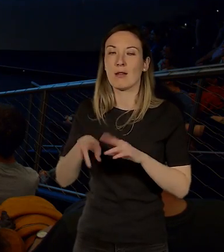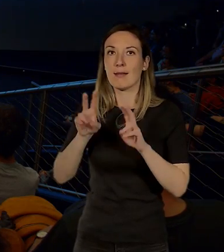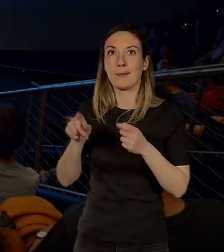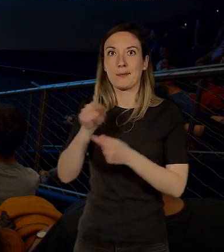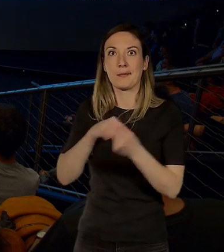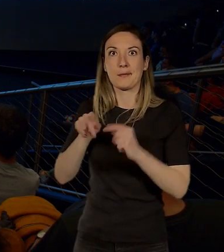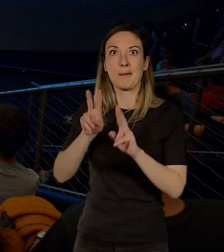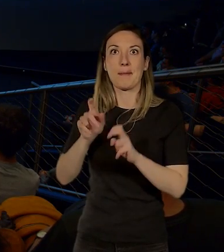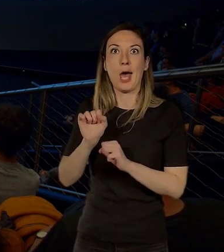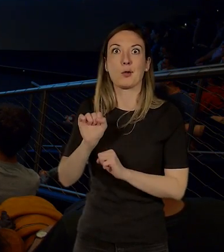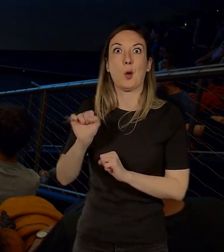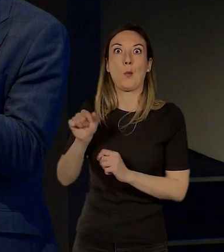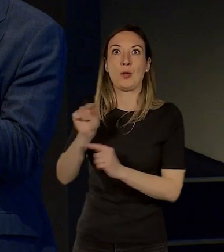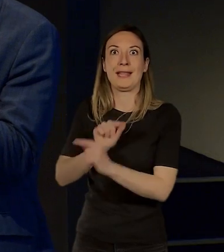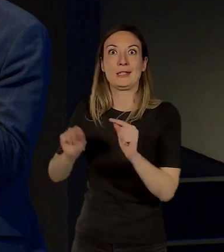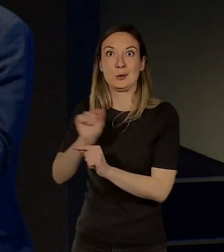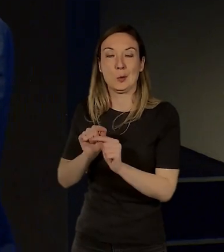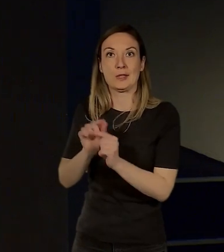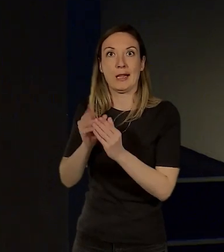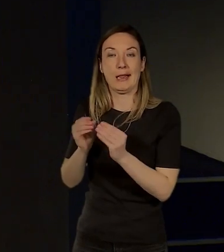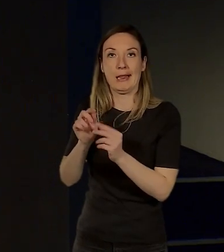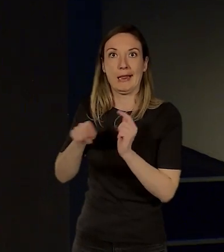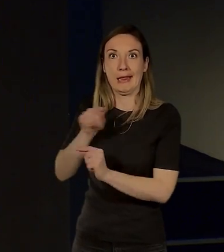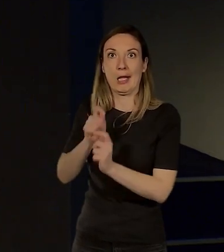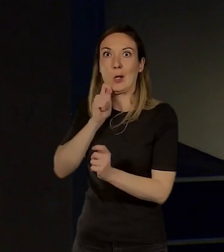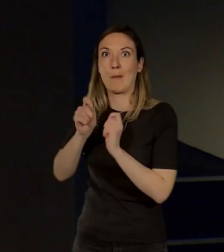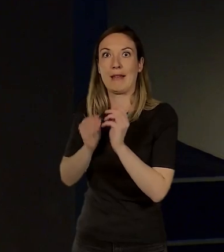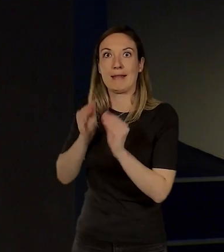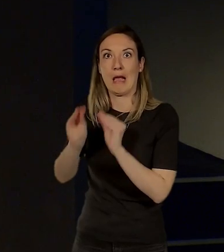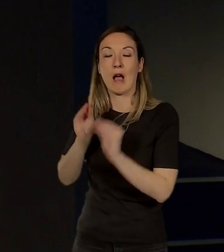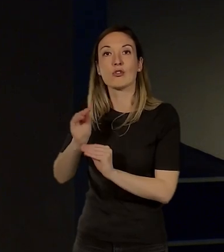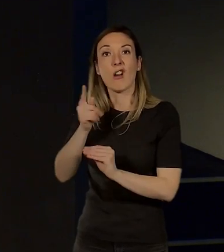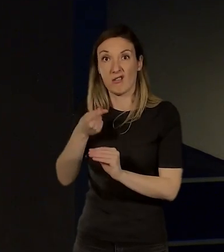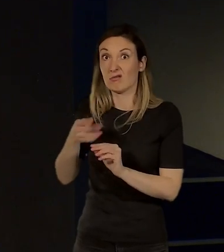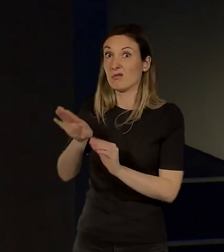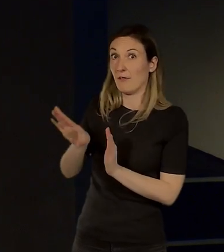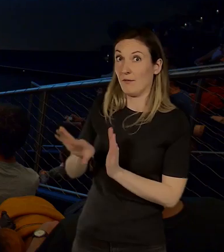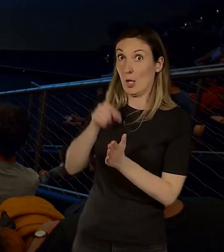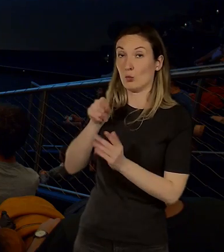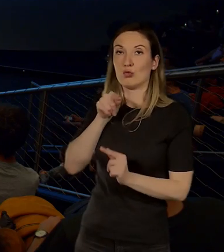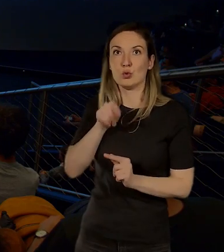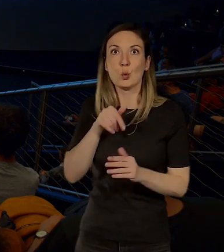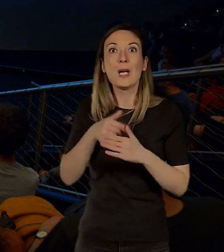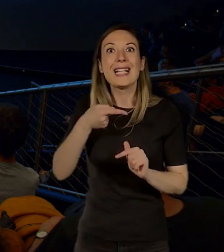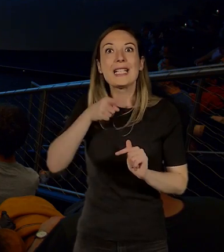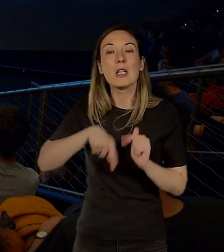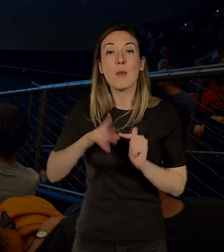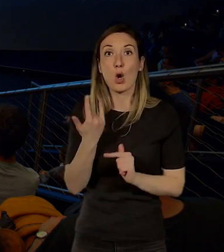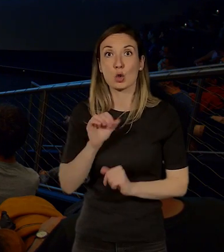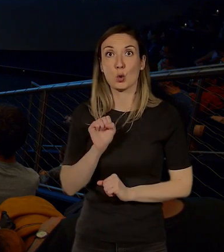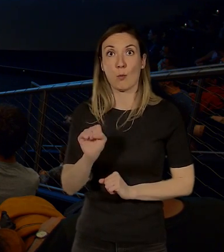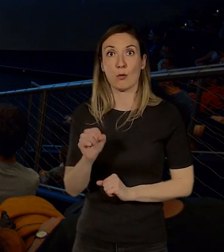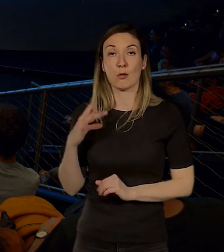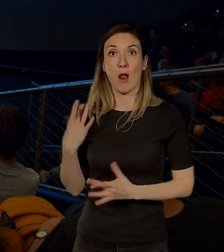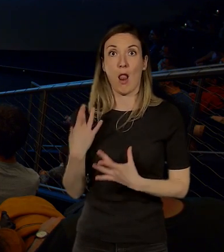Tak já bych začal stylově a řekl bych, že jednou z chybou toho komunistického režimu bylo, že zavedl do centra našeho města